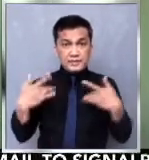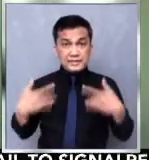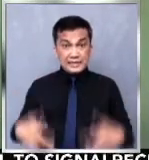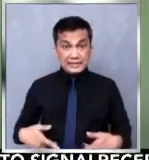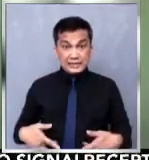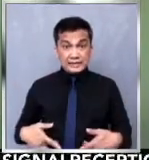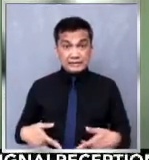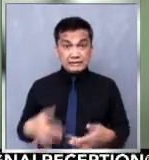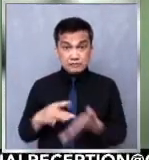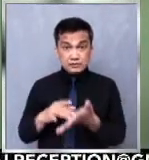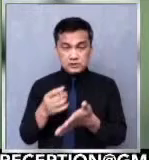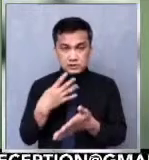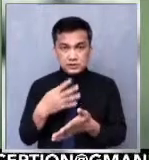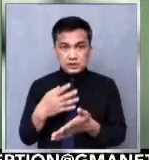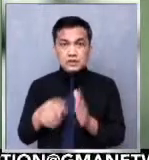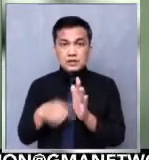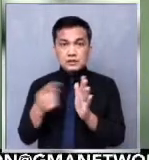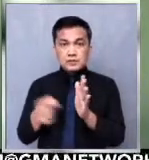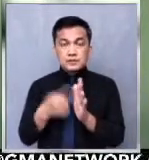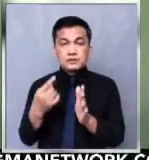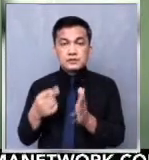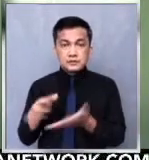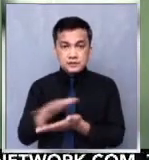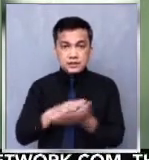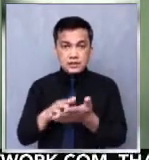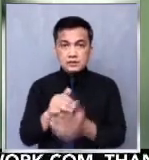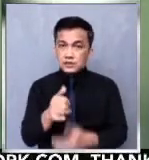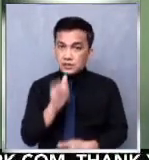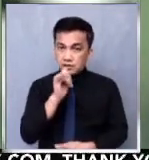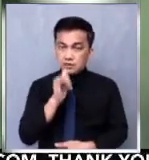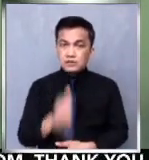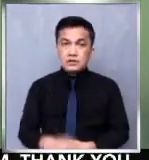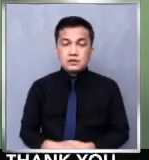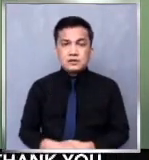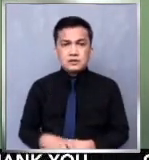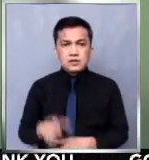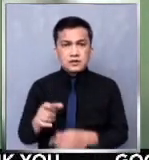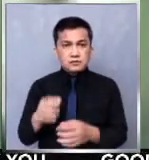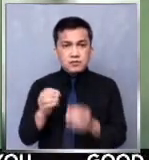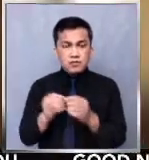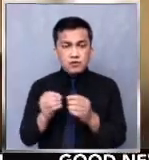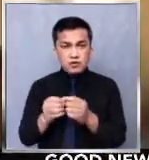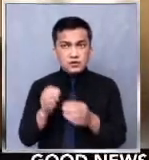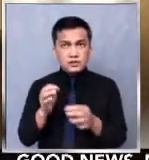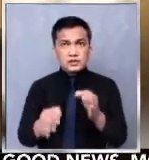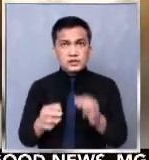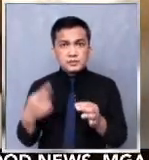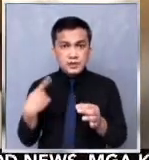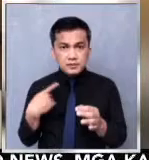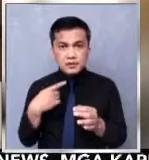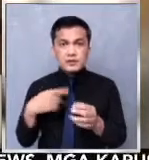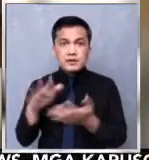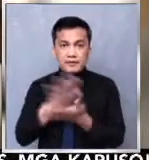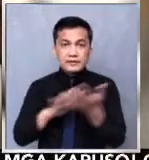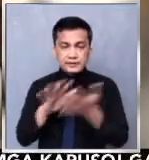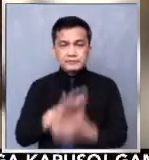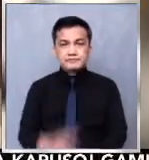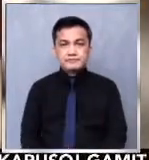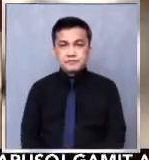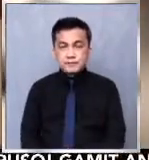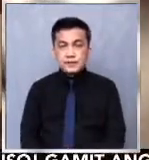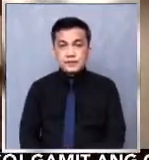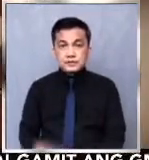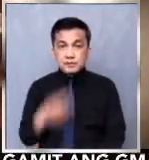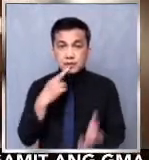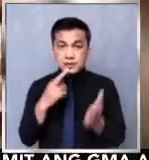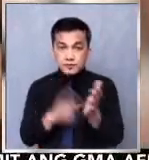hinahalo nila sa inumin, lalong-lalo na pag nagkakaroon tayo ng mga parties. Base sa internal report ng pulisya,